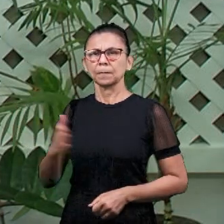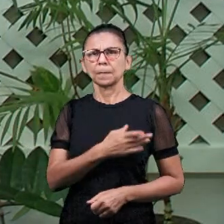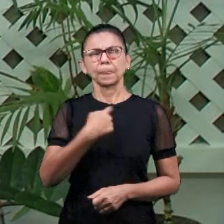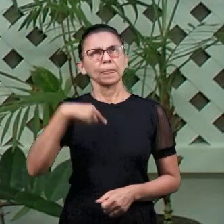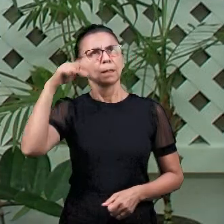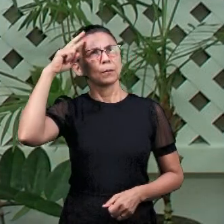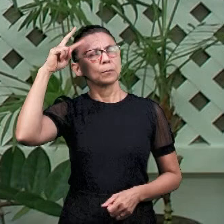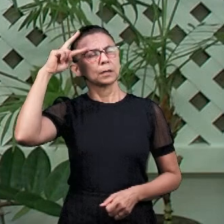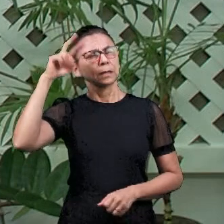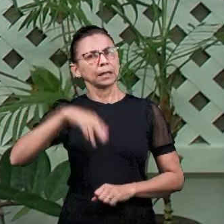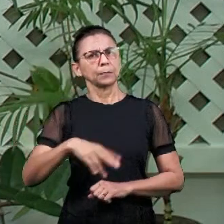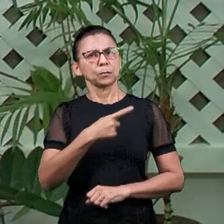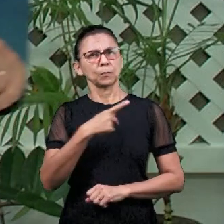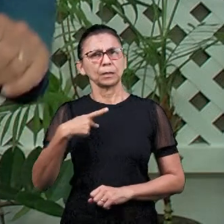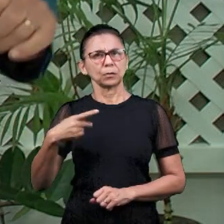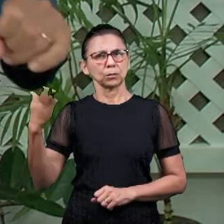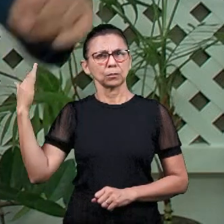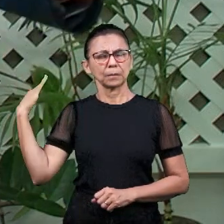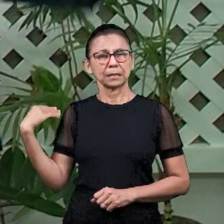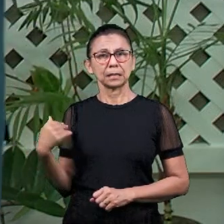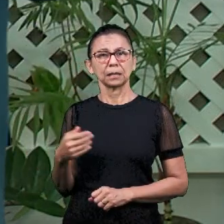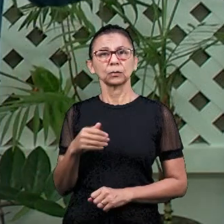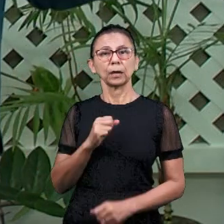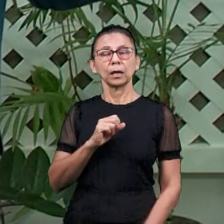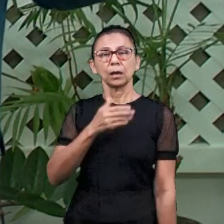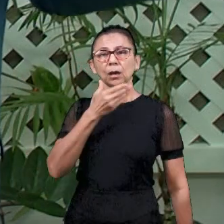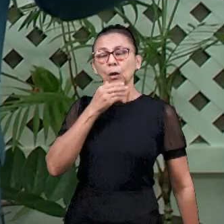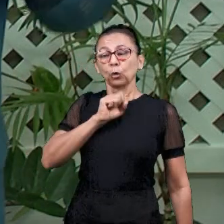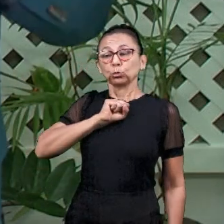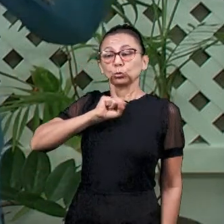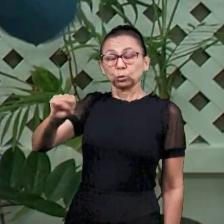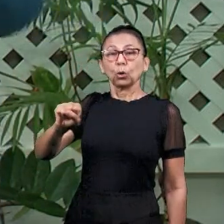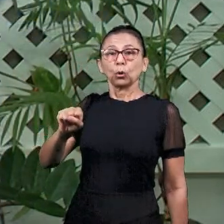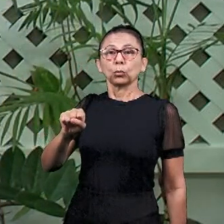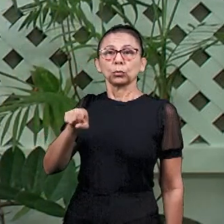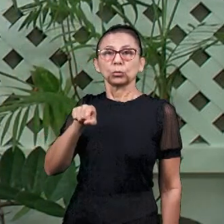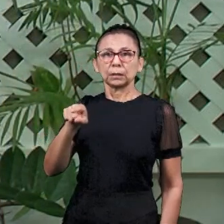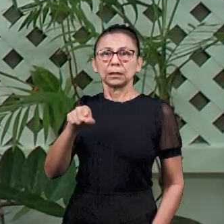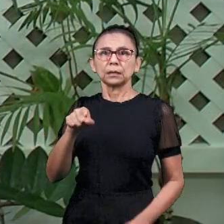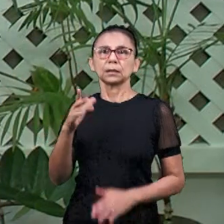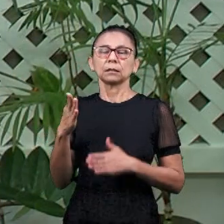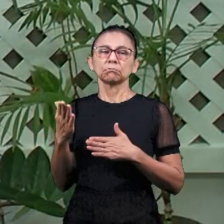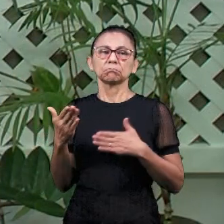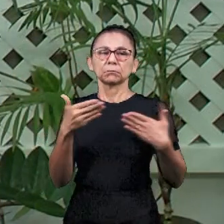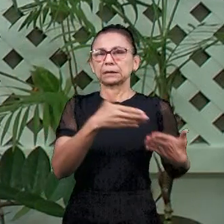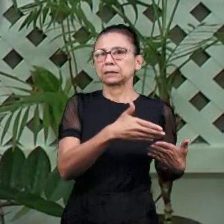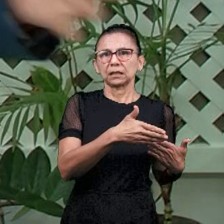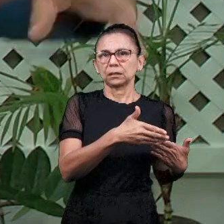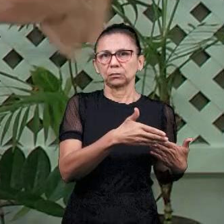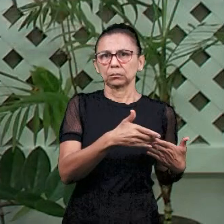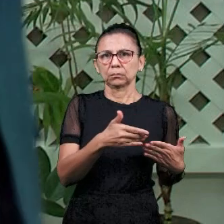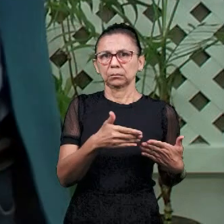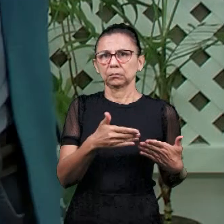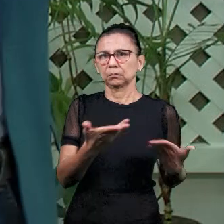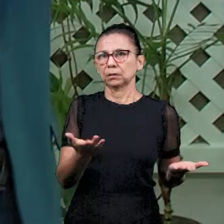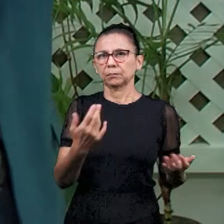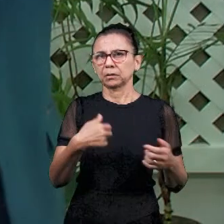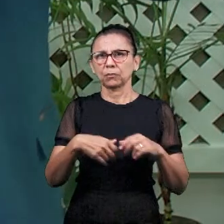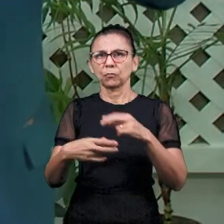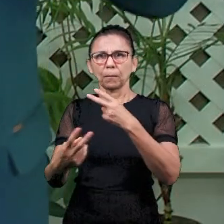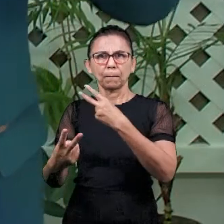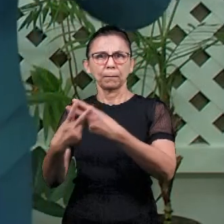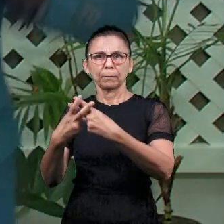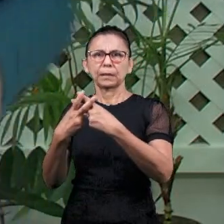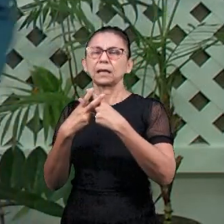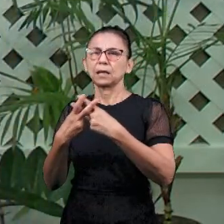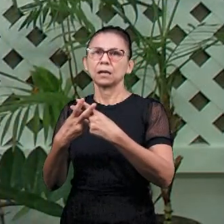son beau-père a su qu'il partait parce que c'était quelqu'un, il était communiste, il